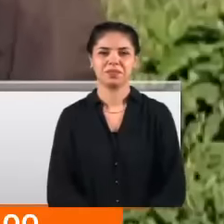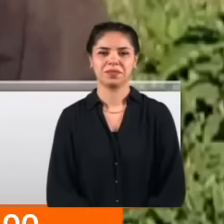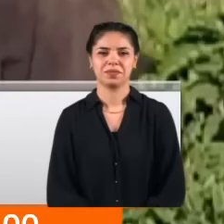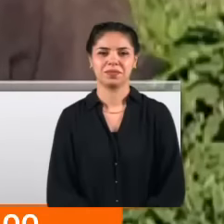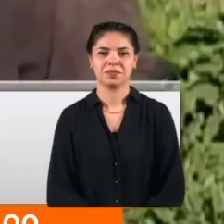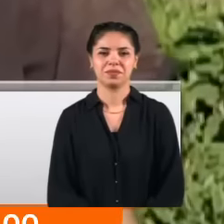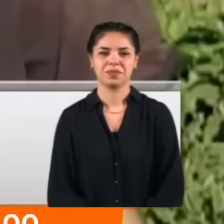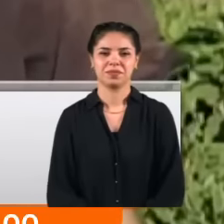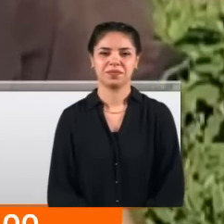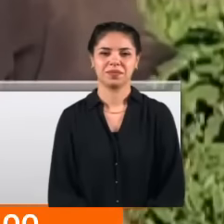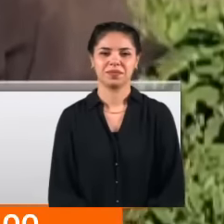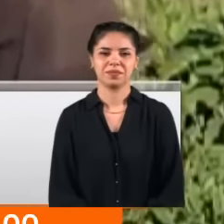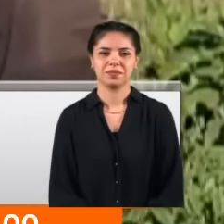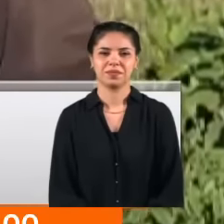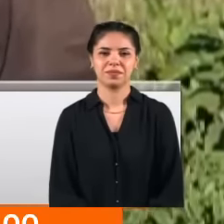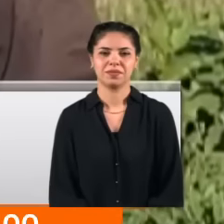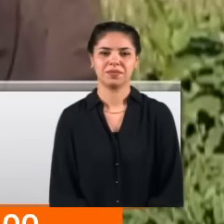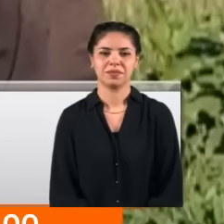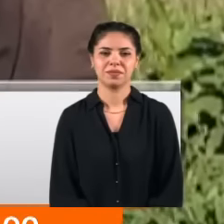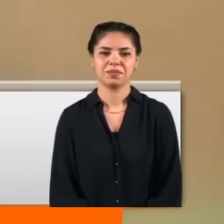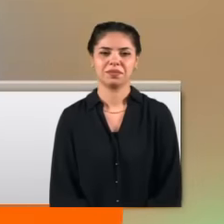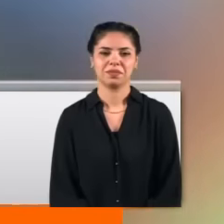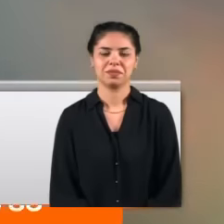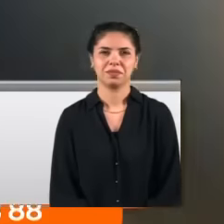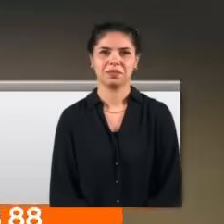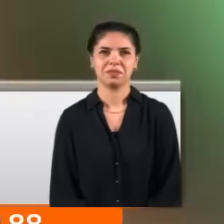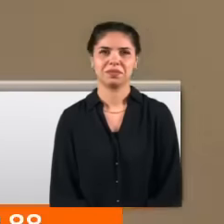Sonradan öğrendim Rus olduğunu. Memnun kalmışlar.